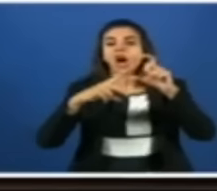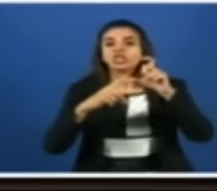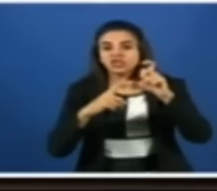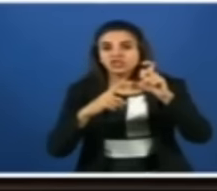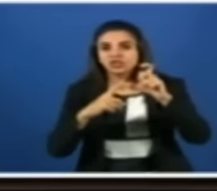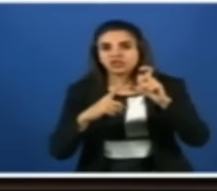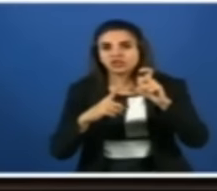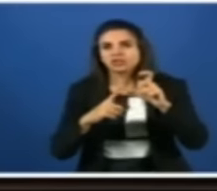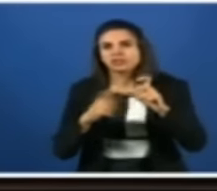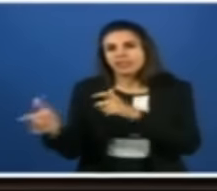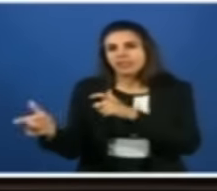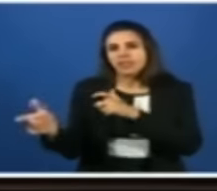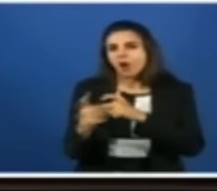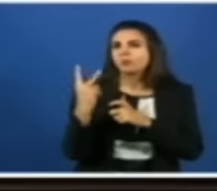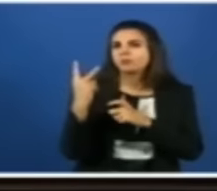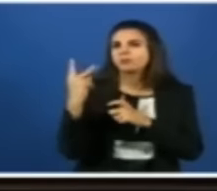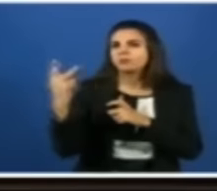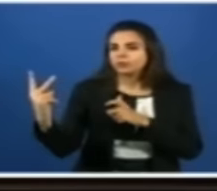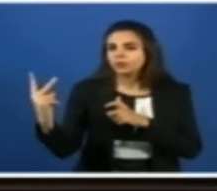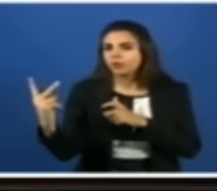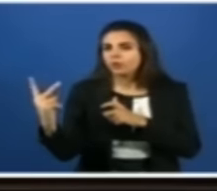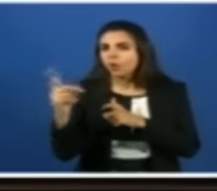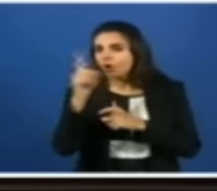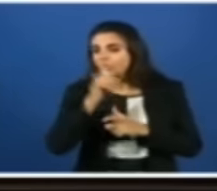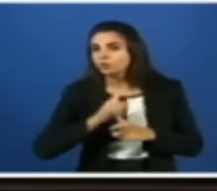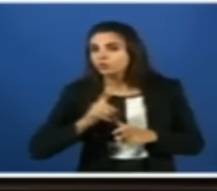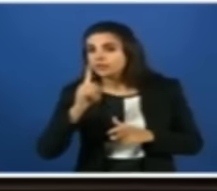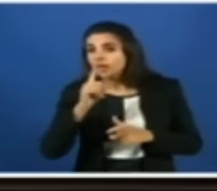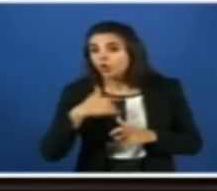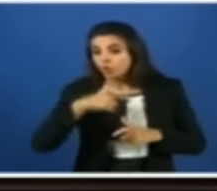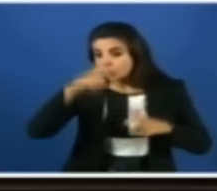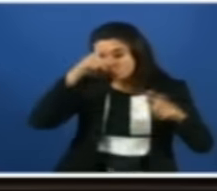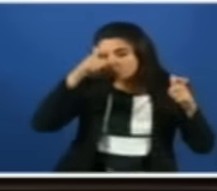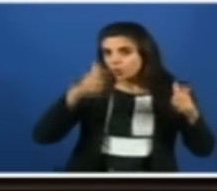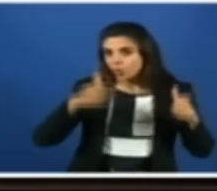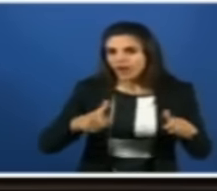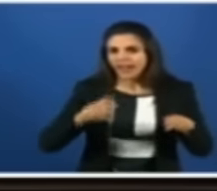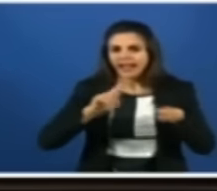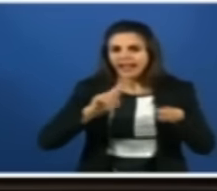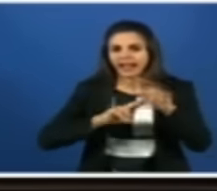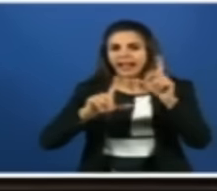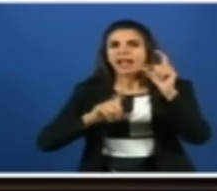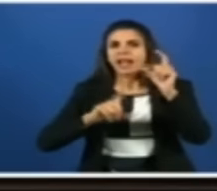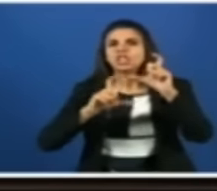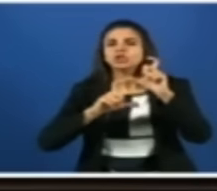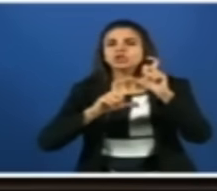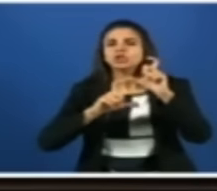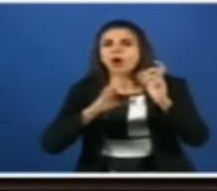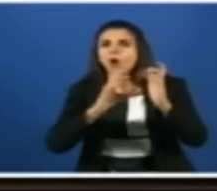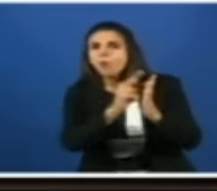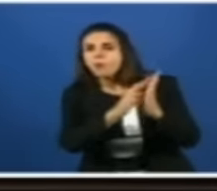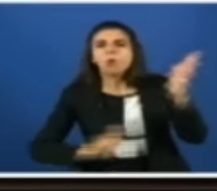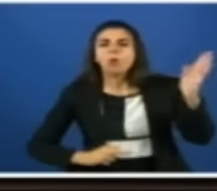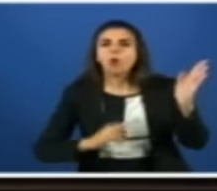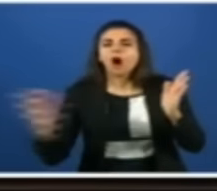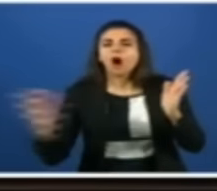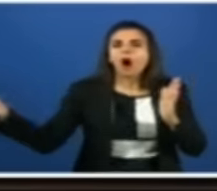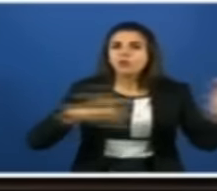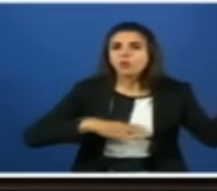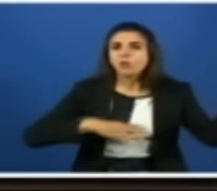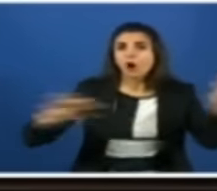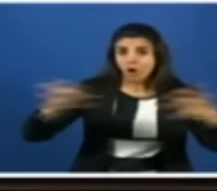DAEŞ teröristleri tarafından ülkemize, kilise atılan roket saldırılarının